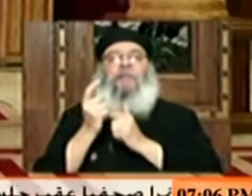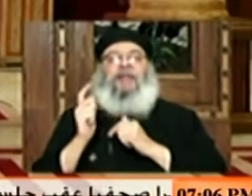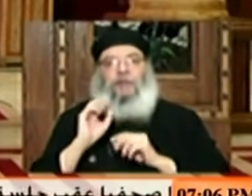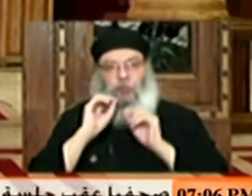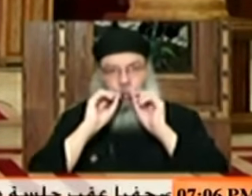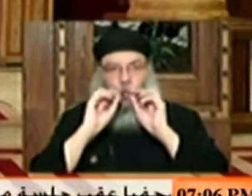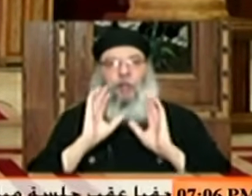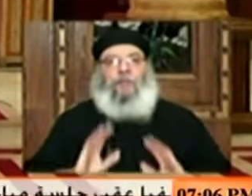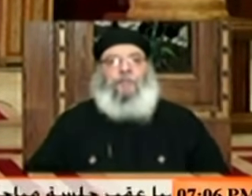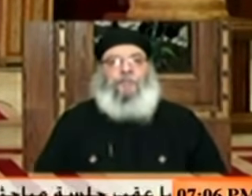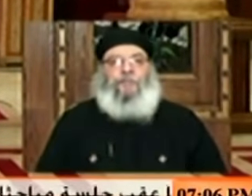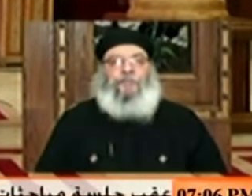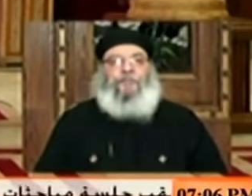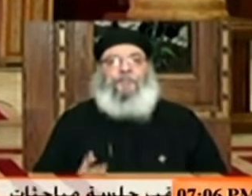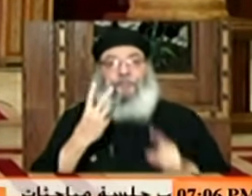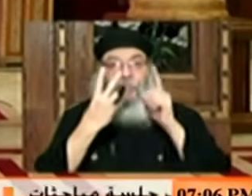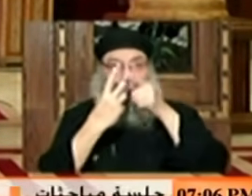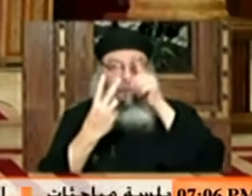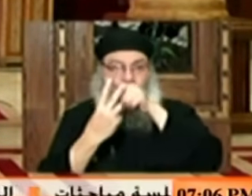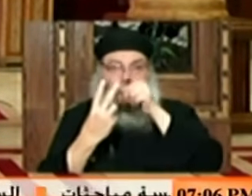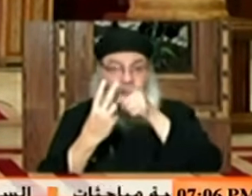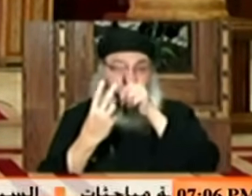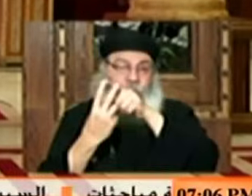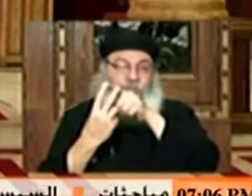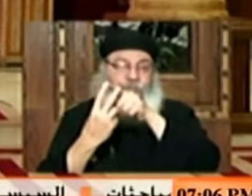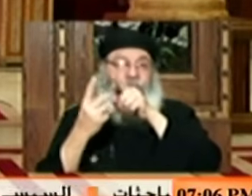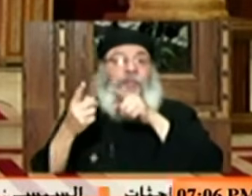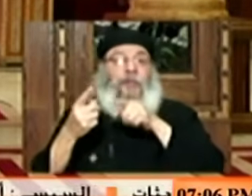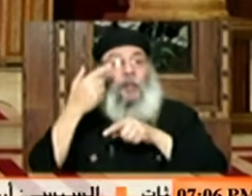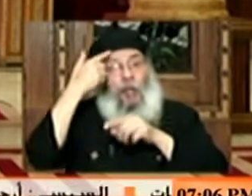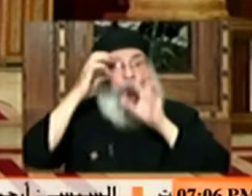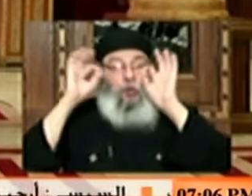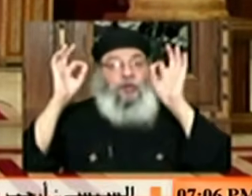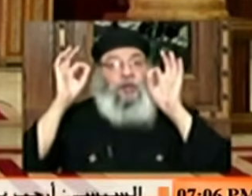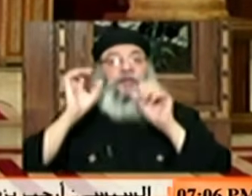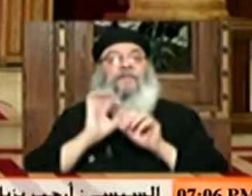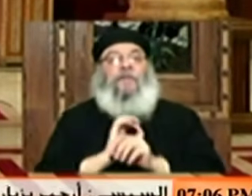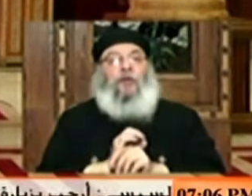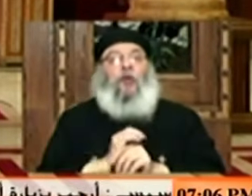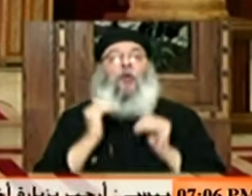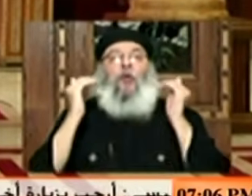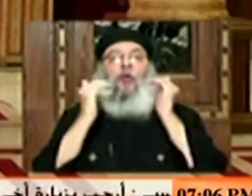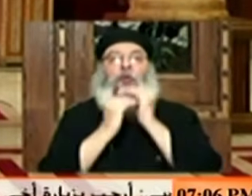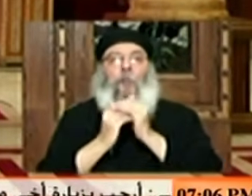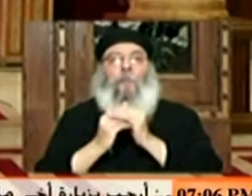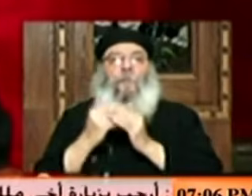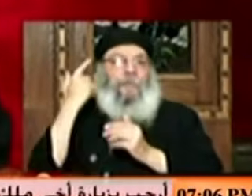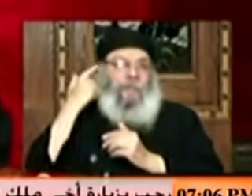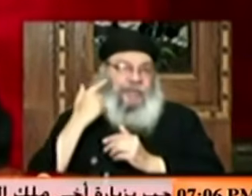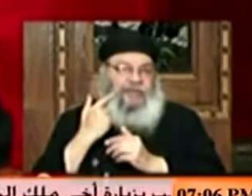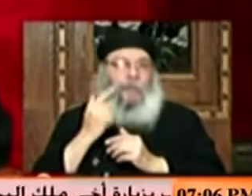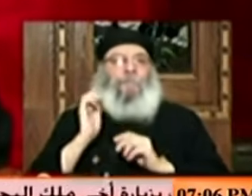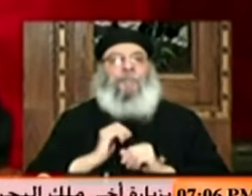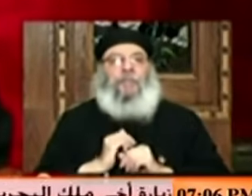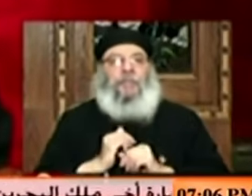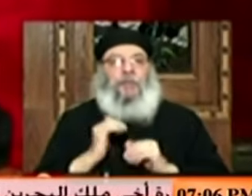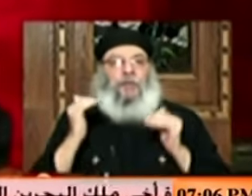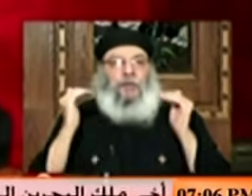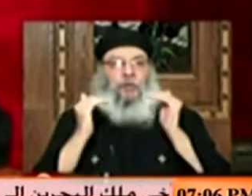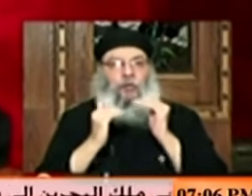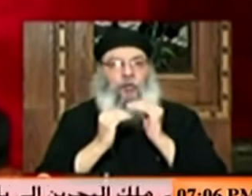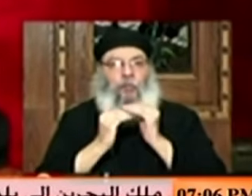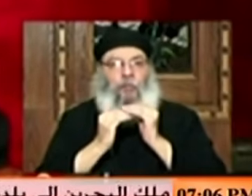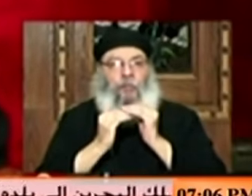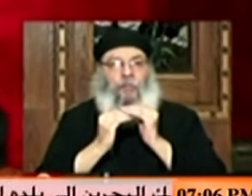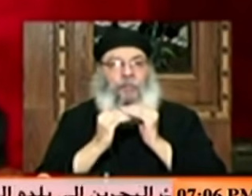المسيح الاتنين تمت المعجزه وشفائها وشفائهم يوم سبت ويوم السبت بقى